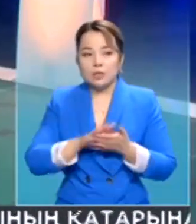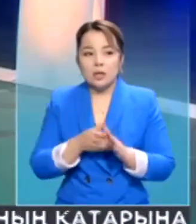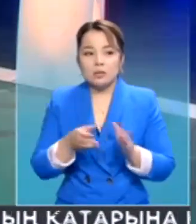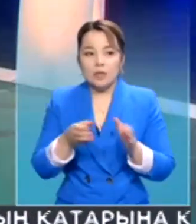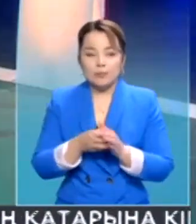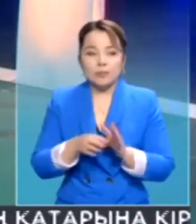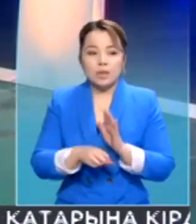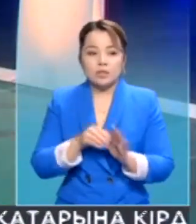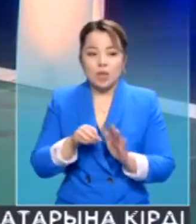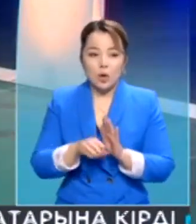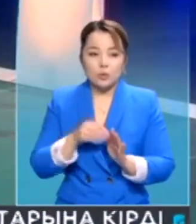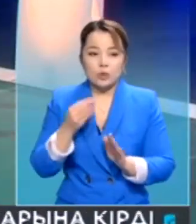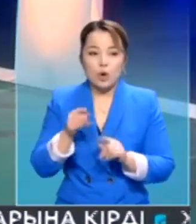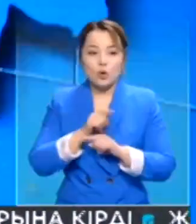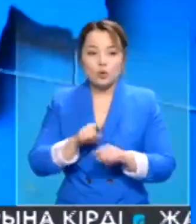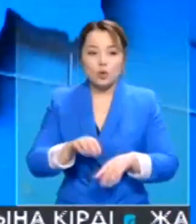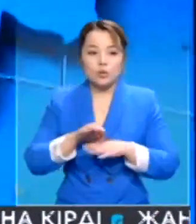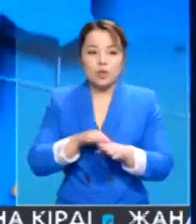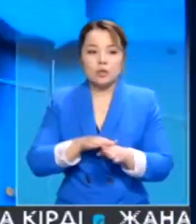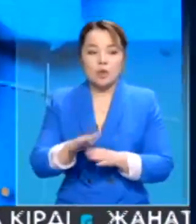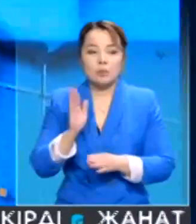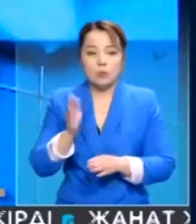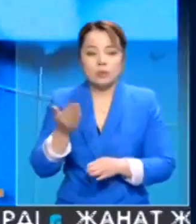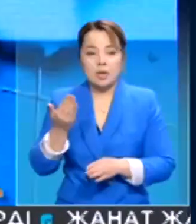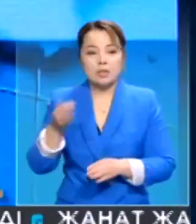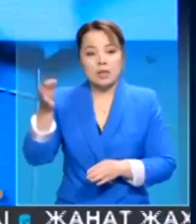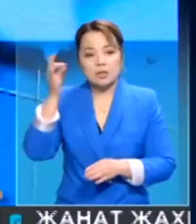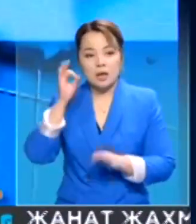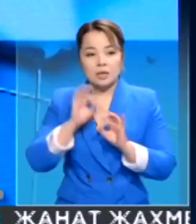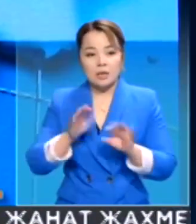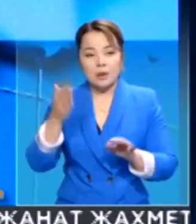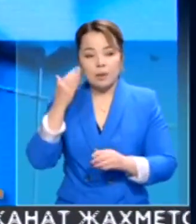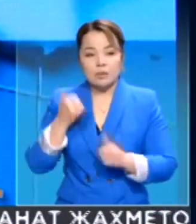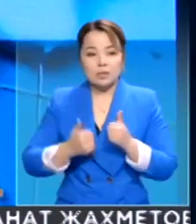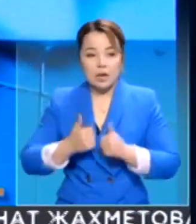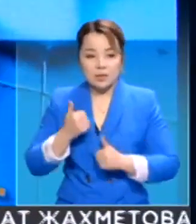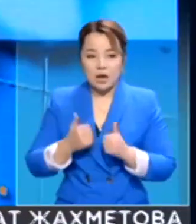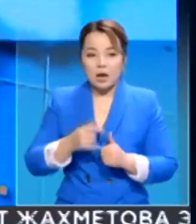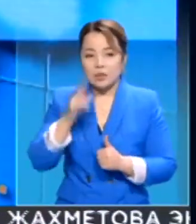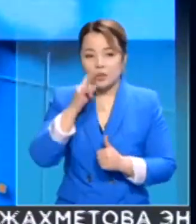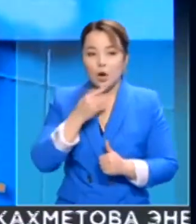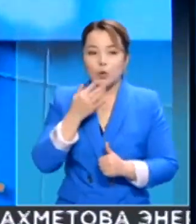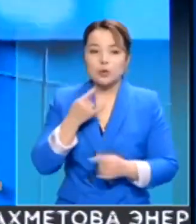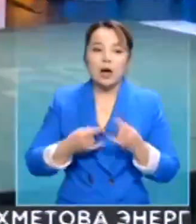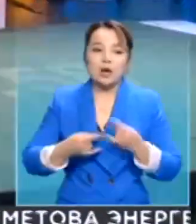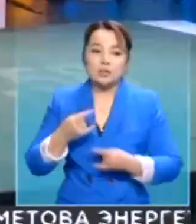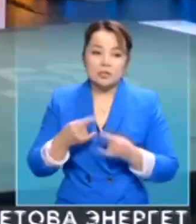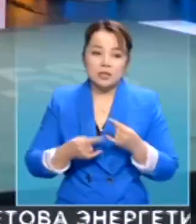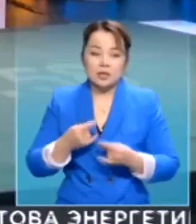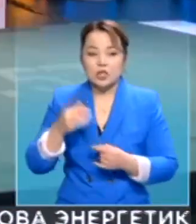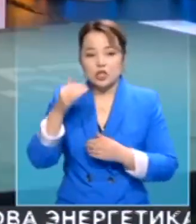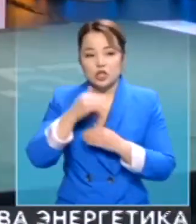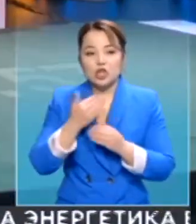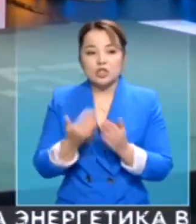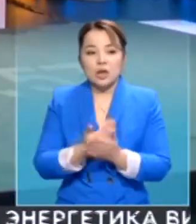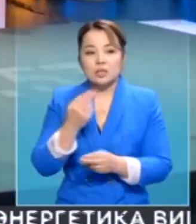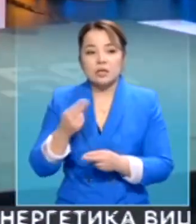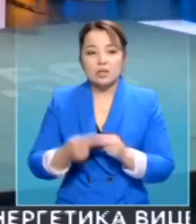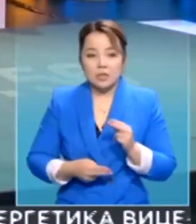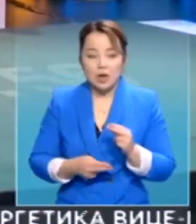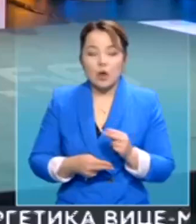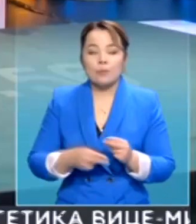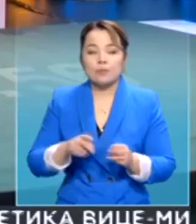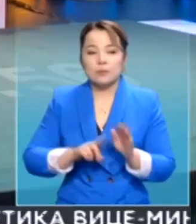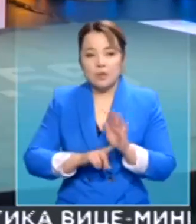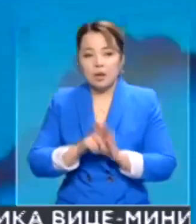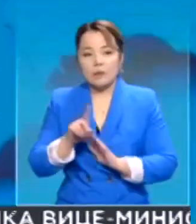өкілдері сайлаушыларға үндеу жасайды. Еске сала кетейін, пікірсайыс бүгін Қазақстан ұлттық арнасында кешкі жаңалықтардан соң